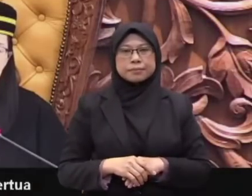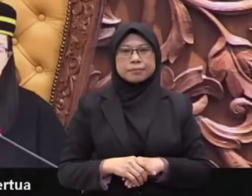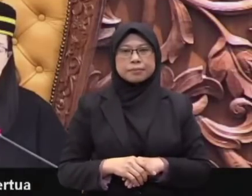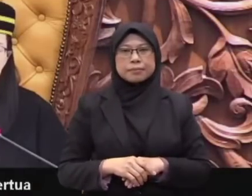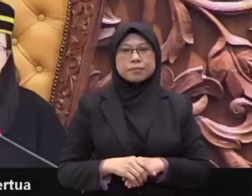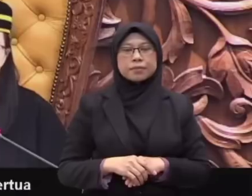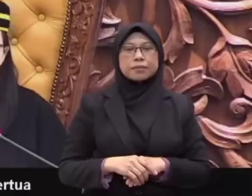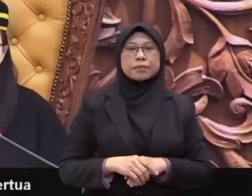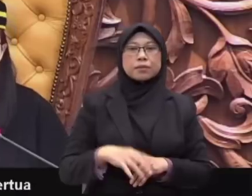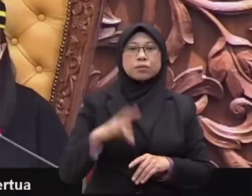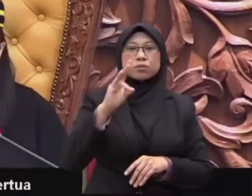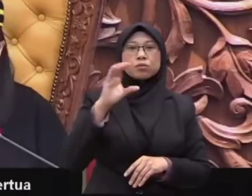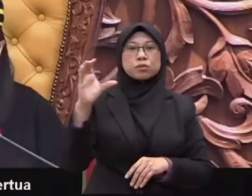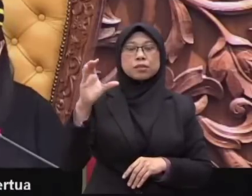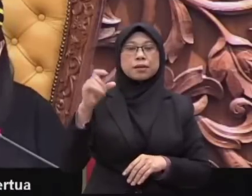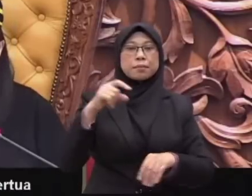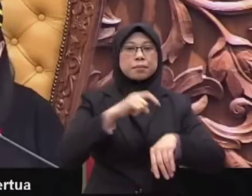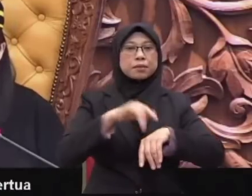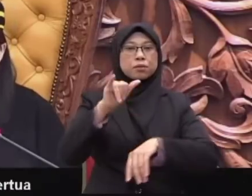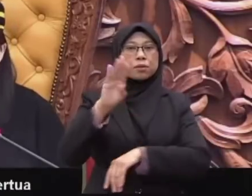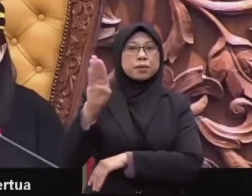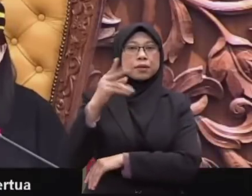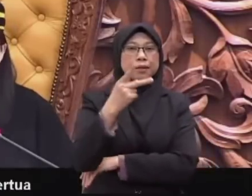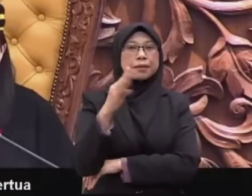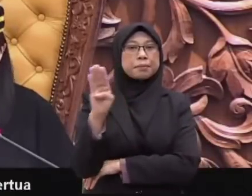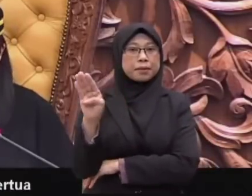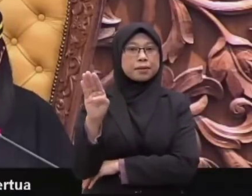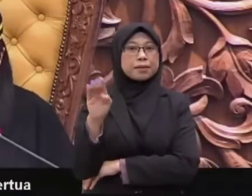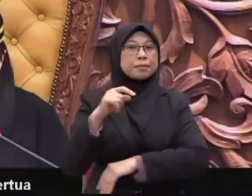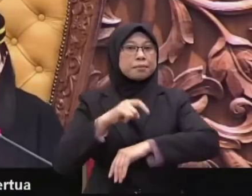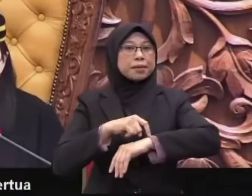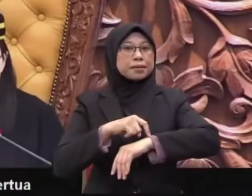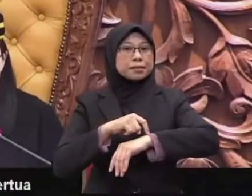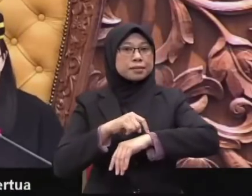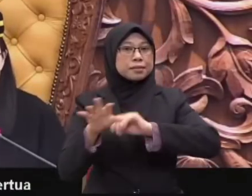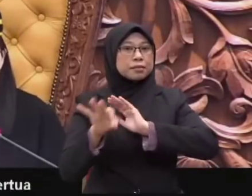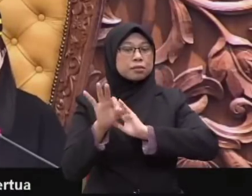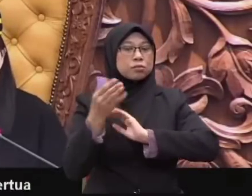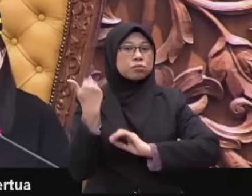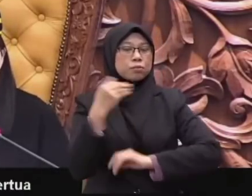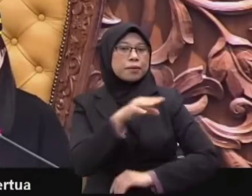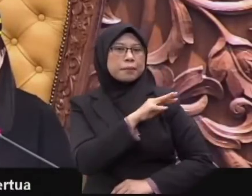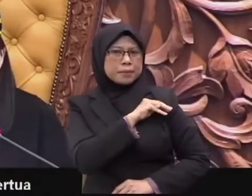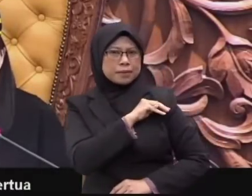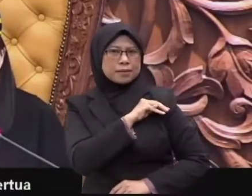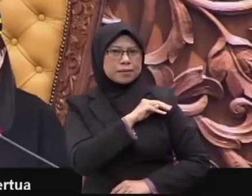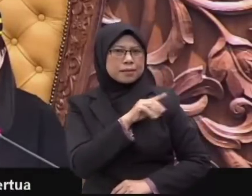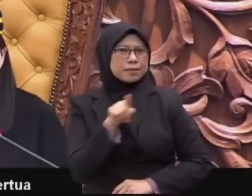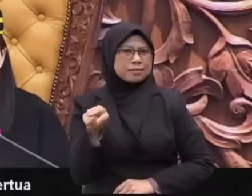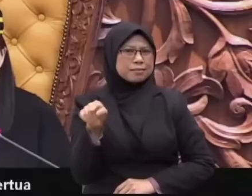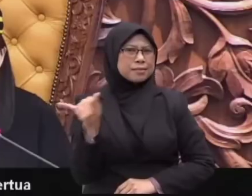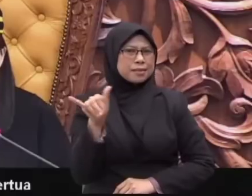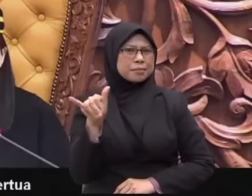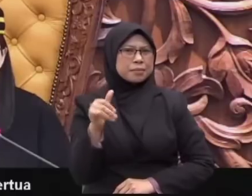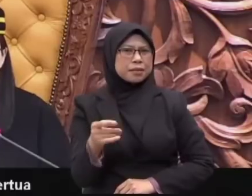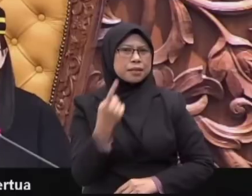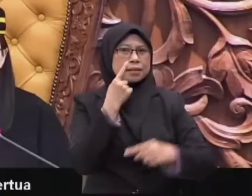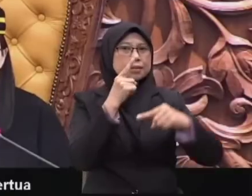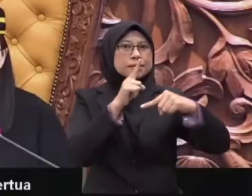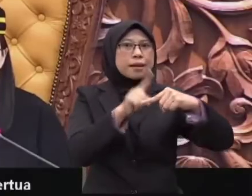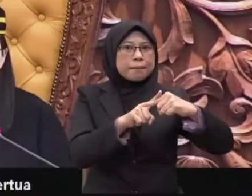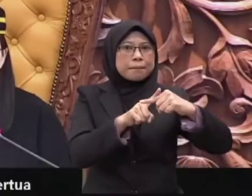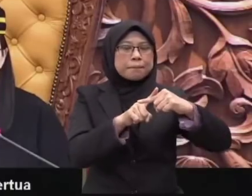77.1C Tuan Speaker. Ketika yang berhormat Tuan Kota Speaker, Baru menjadi menteri, 77 beliau juga telah pun tersilap